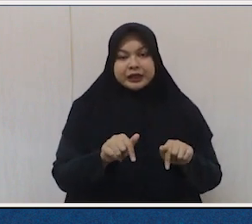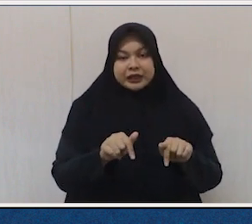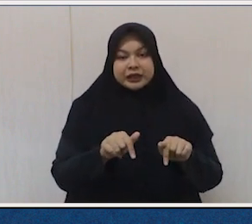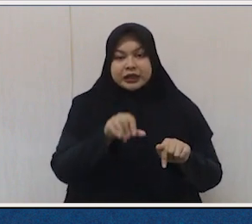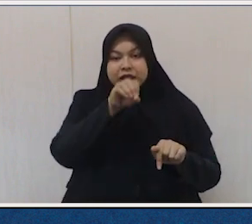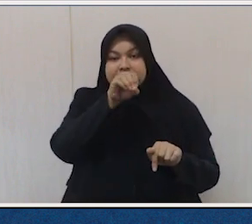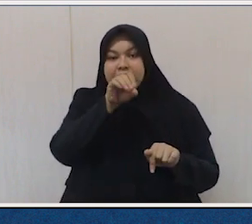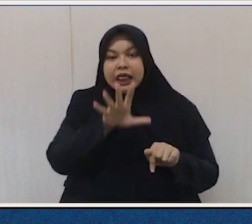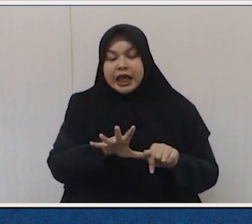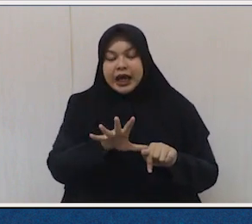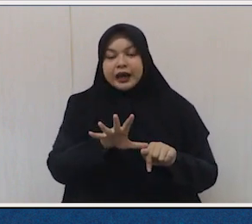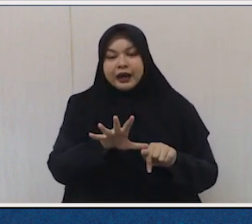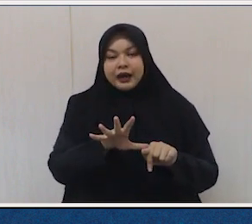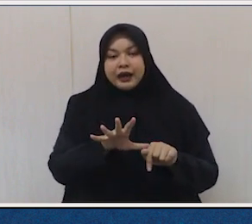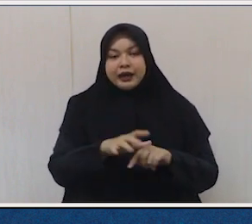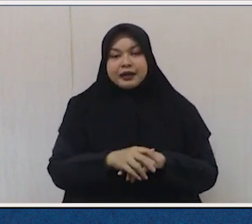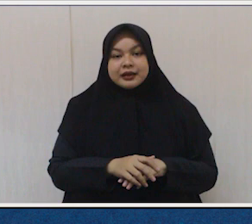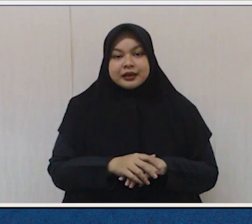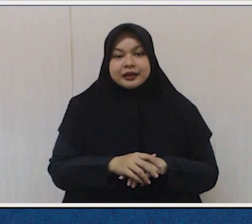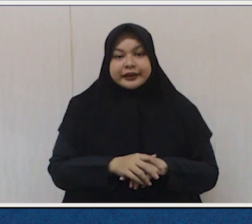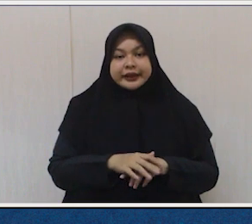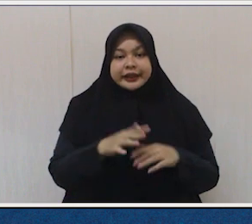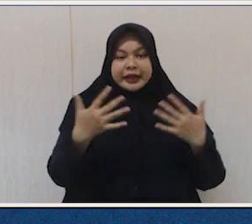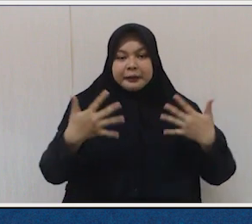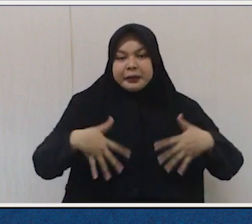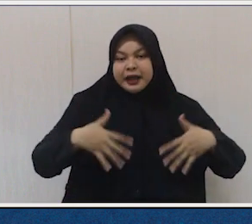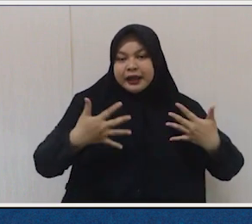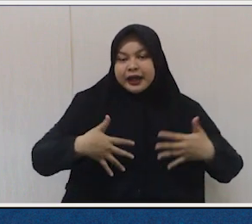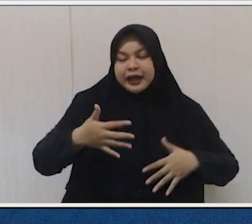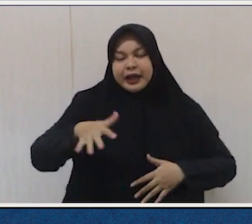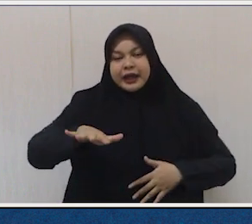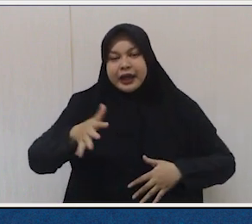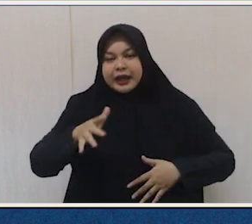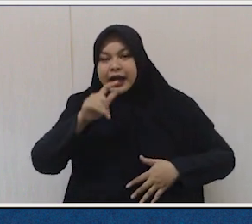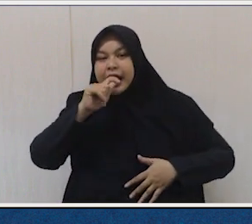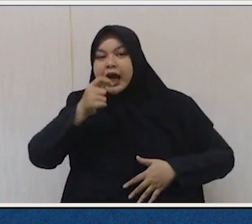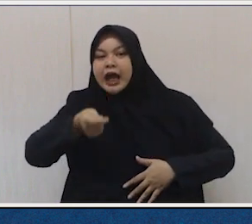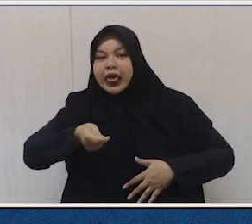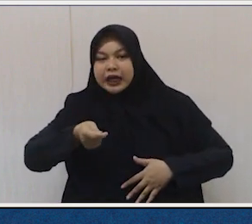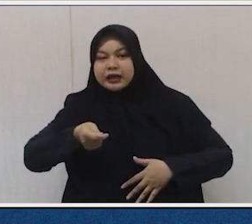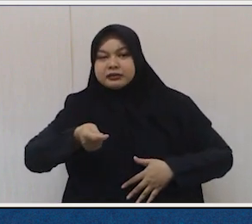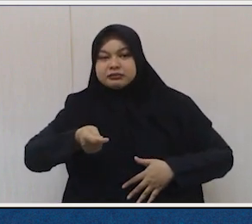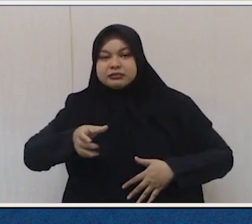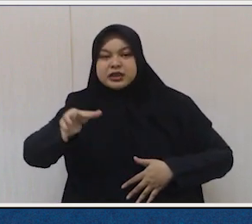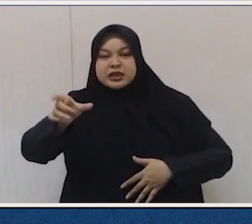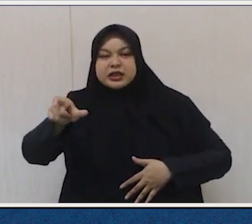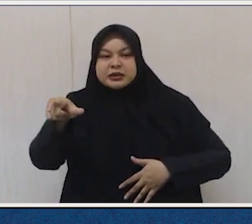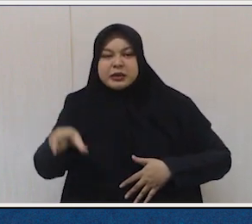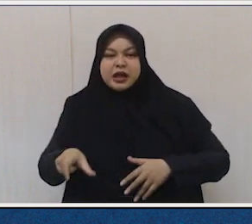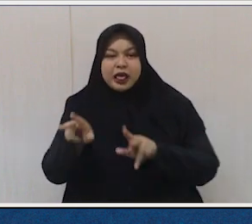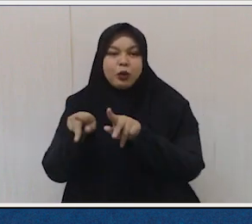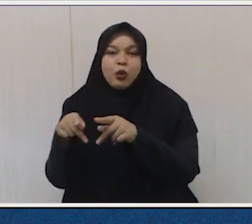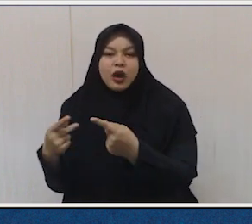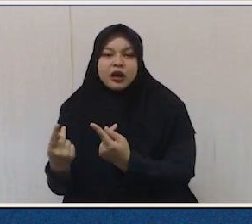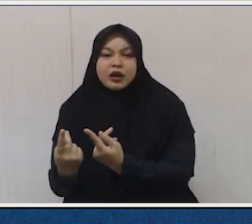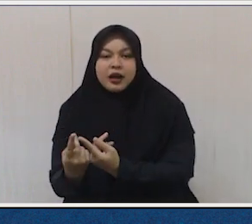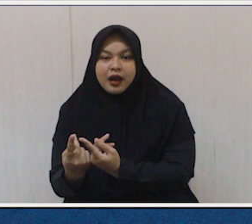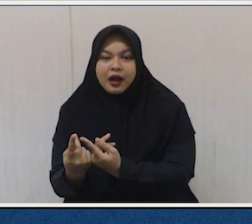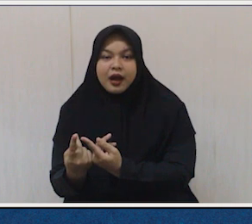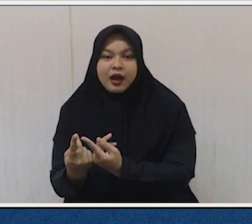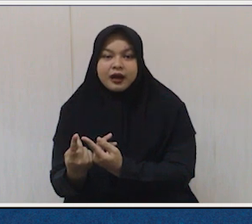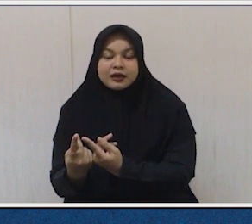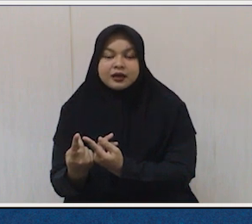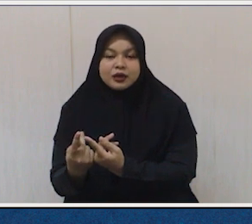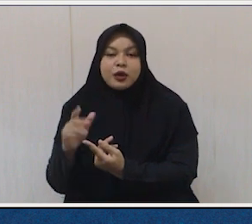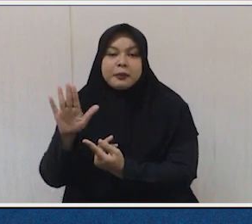dinyatakan gitu ya walaupun meemang pada praktiknya kadang eh klaim sepihak dari pihak keluarga dan lainlain itu masih